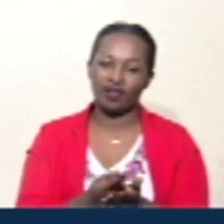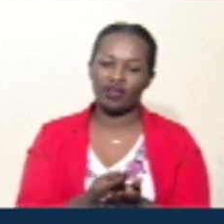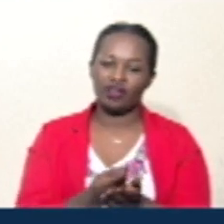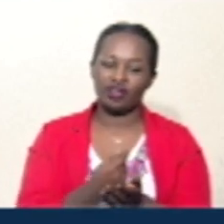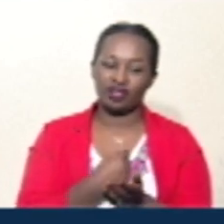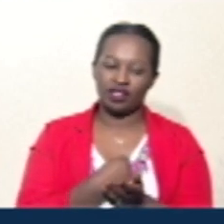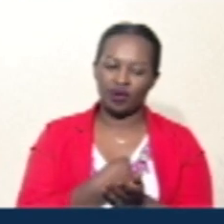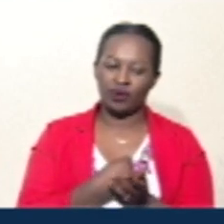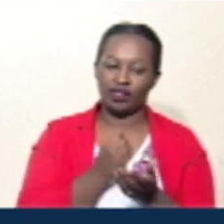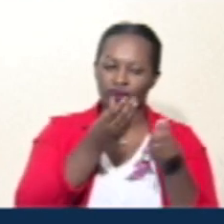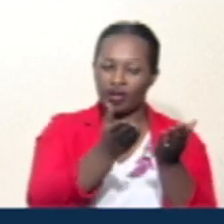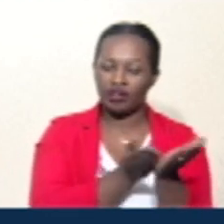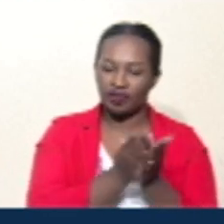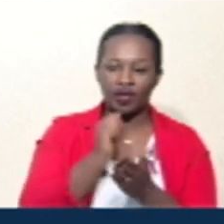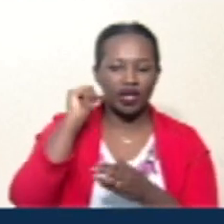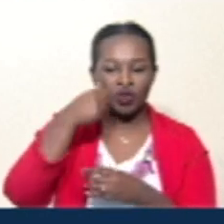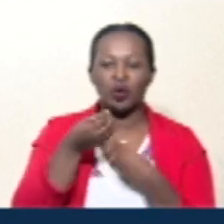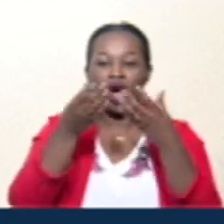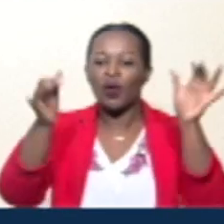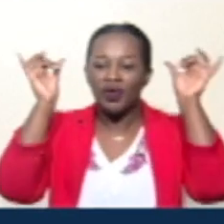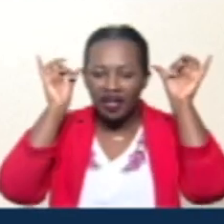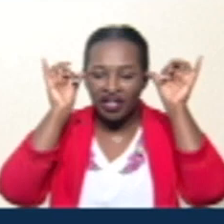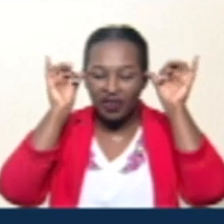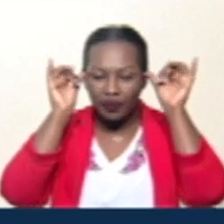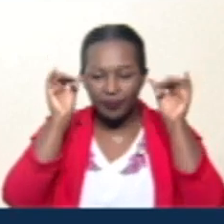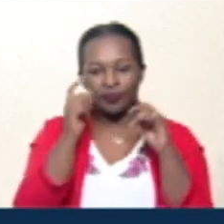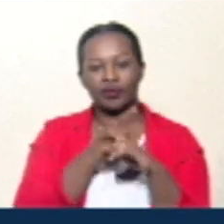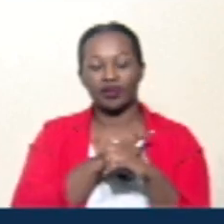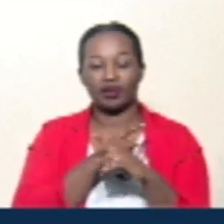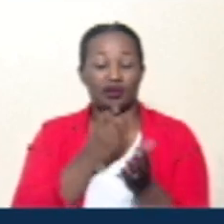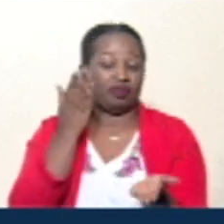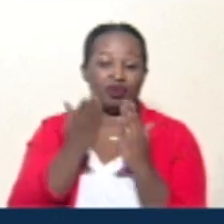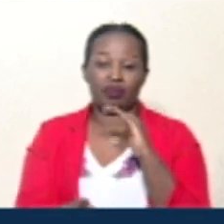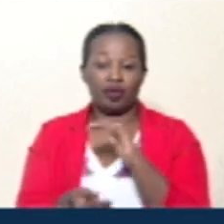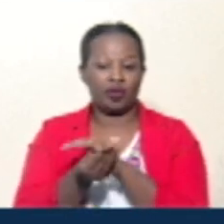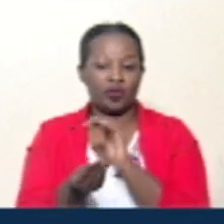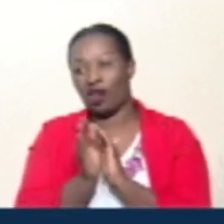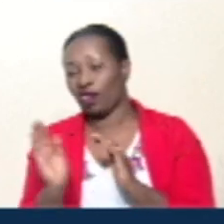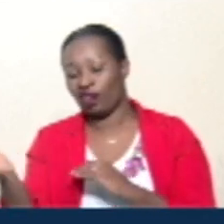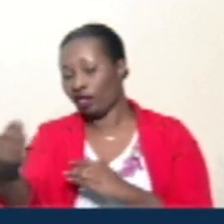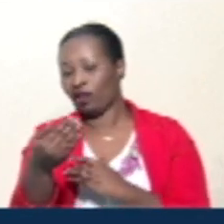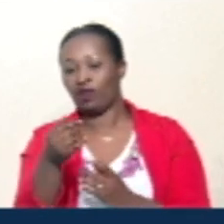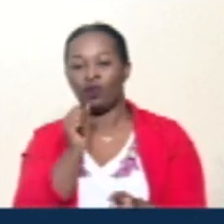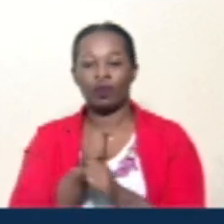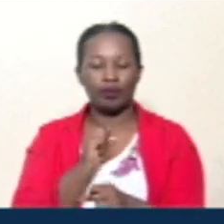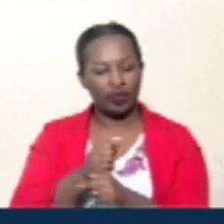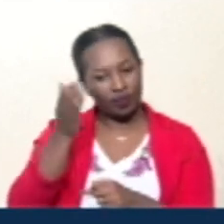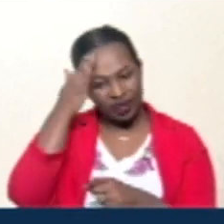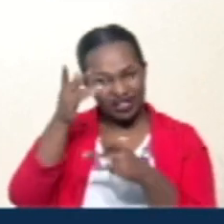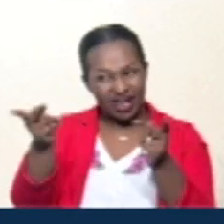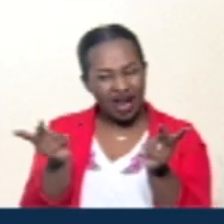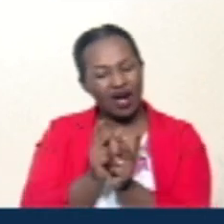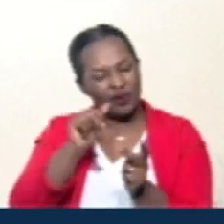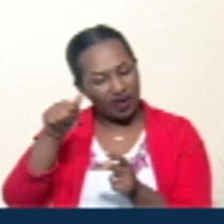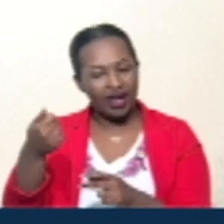nze muhe serivisi, waza mu gitondo nkakugabira. Usavuga kandi nyamara ishobora kuba ari ruswa indirekite, wana ibinkore uzi ko hari ahandi hantu ntegeye mu rindi